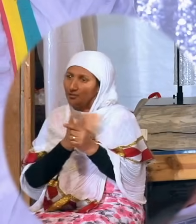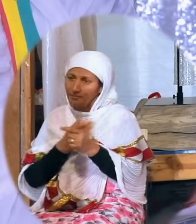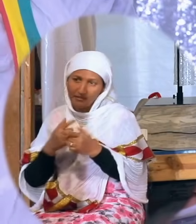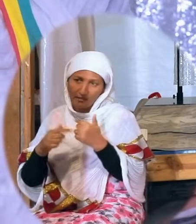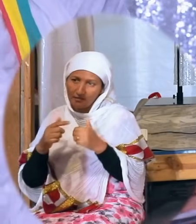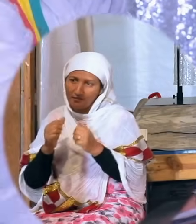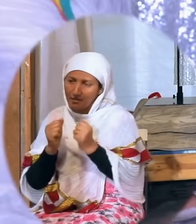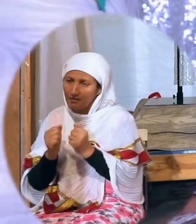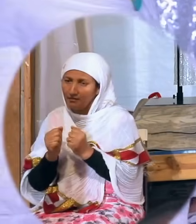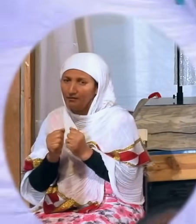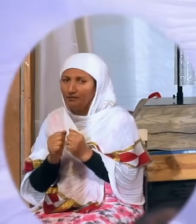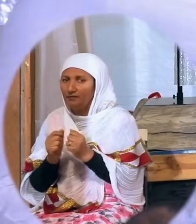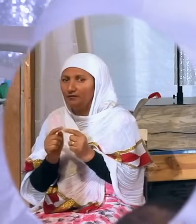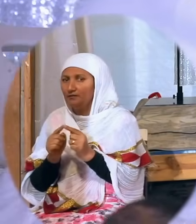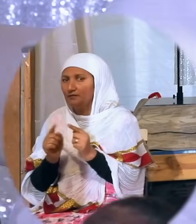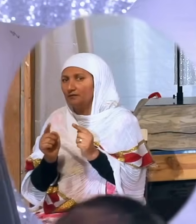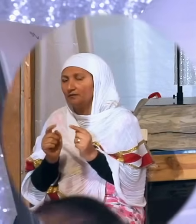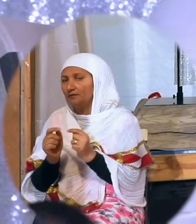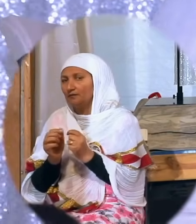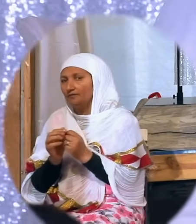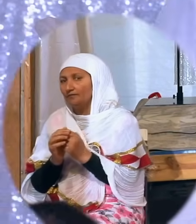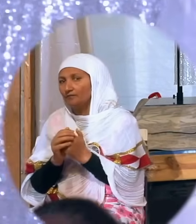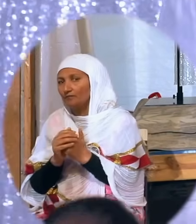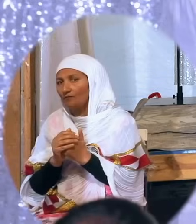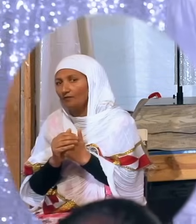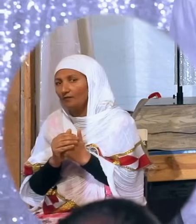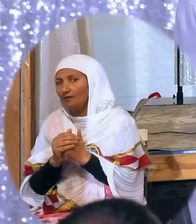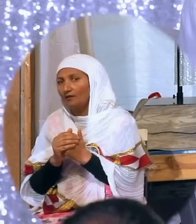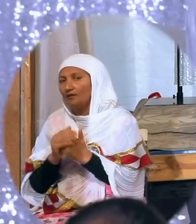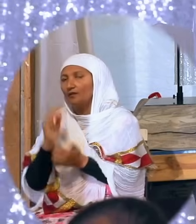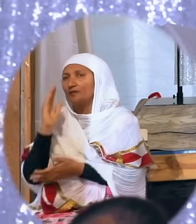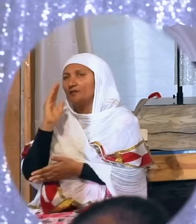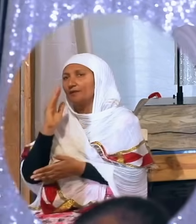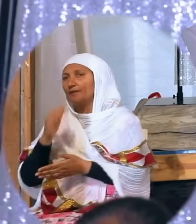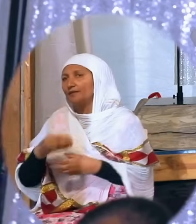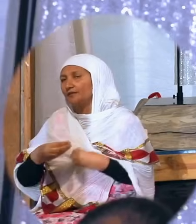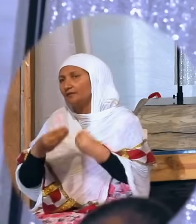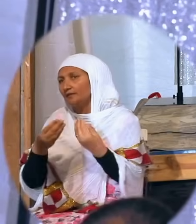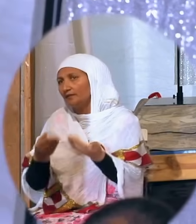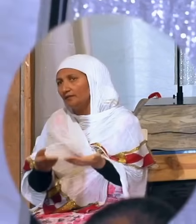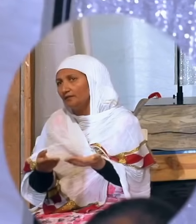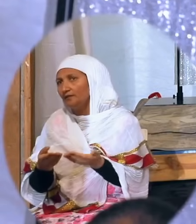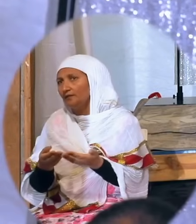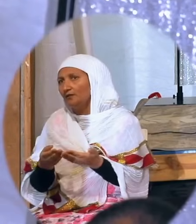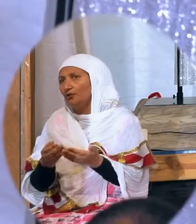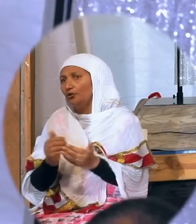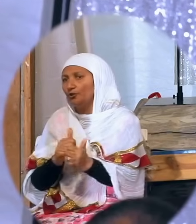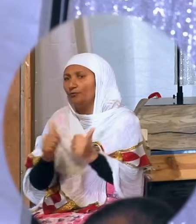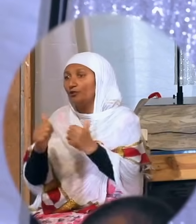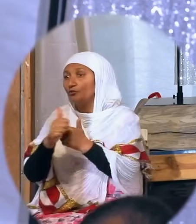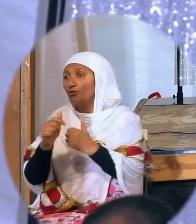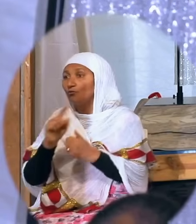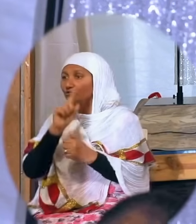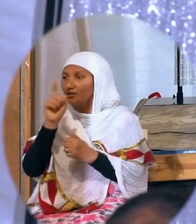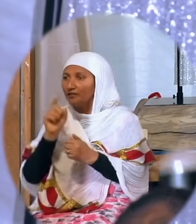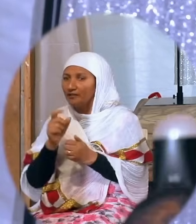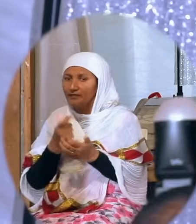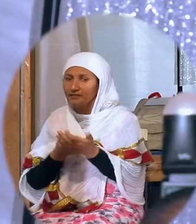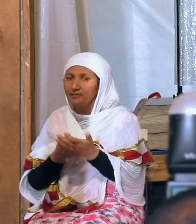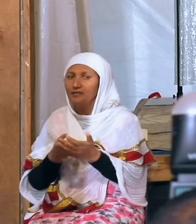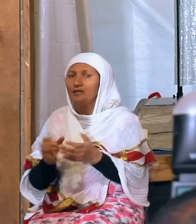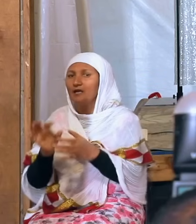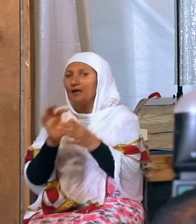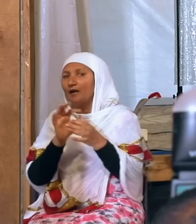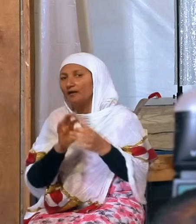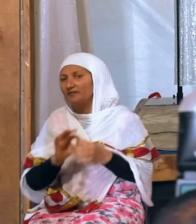ቆና። እሺ እግዚአብሔር ይስጥልን። የሚከተለውን ጥያቄ ከዚህ ጋር ተያይዞ